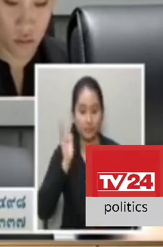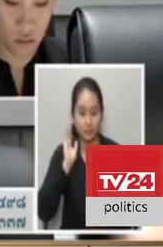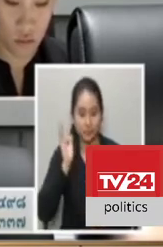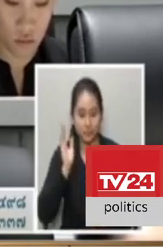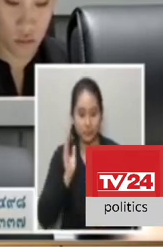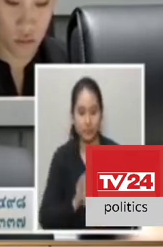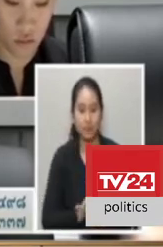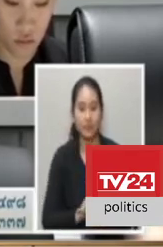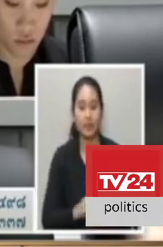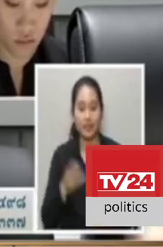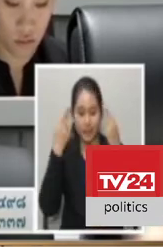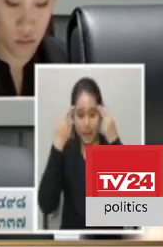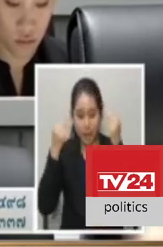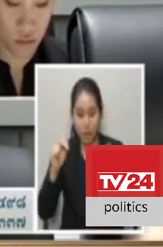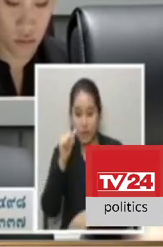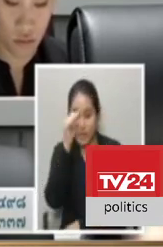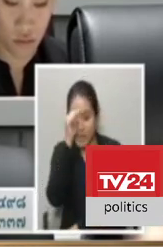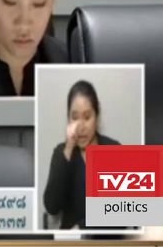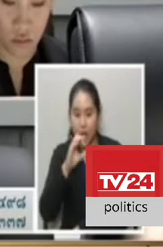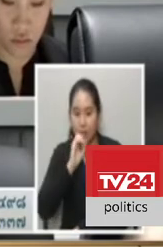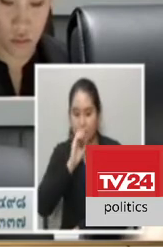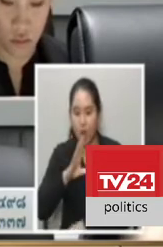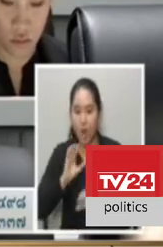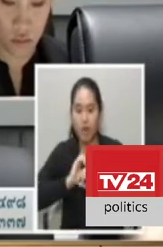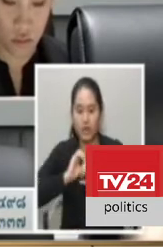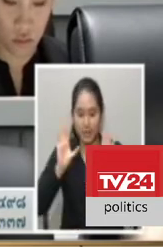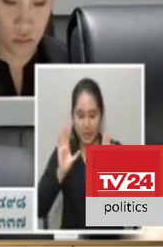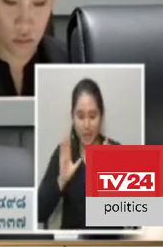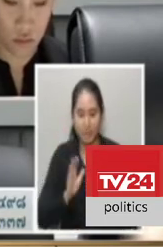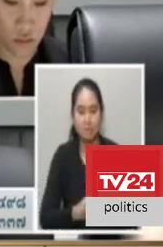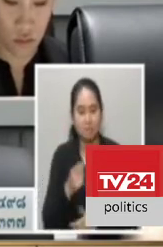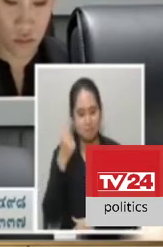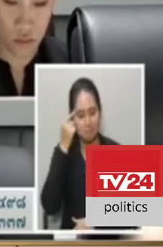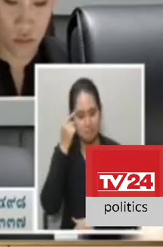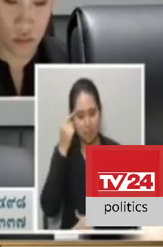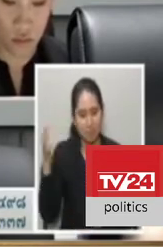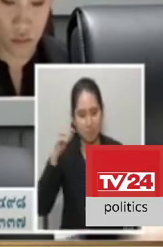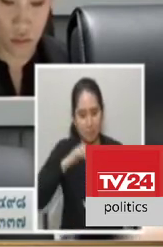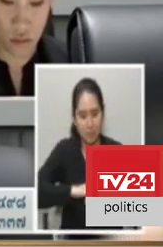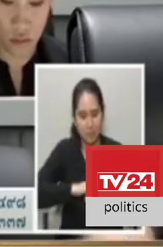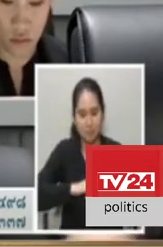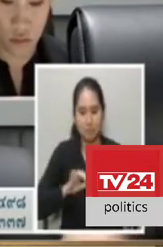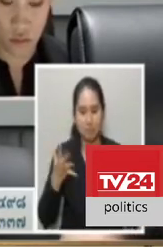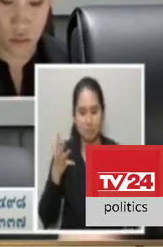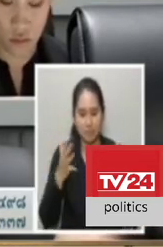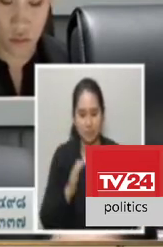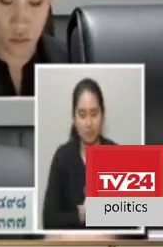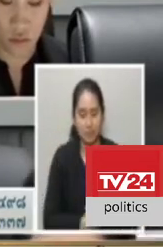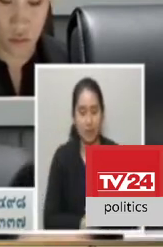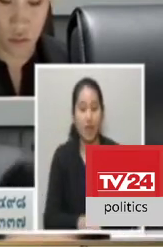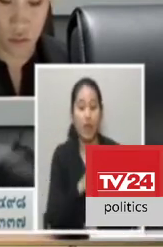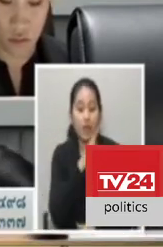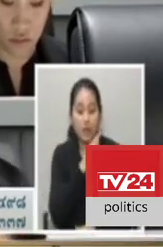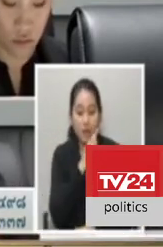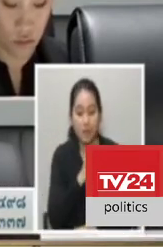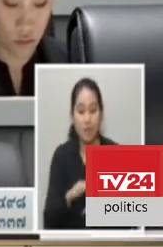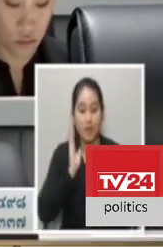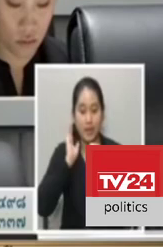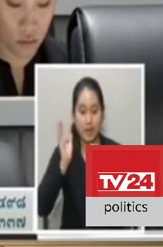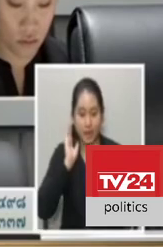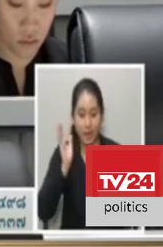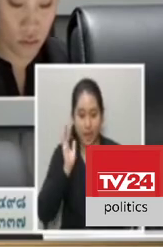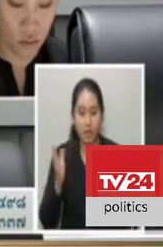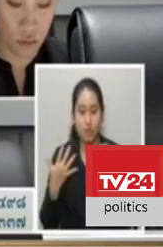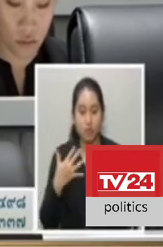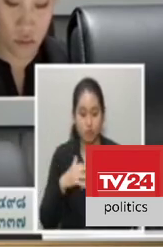ดีของอินเดียค่ะได้พูดอย่างชัดเจนว่าจะไม่เข้าร่วมอาเซียนและยิ่งถ้าเราไปอ่านแถลงการร่วมของประเทศสมาชิกอา